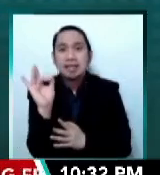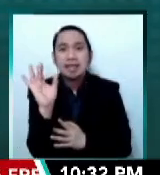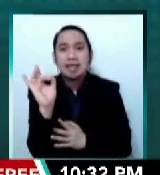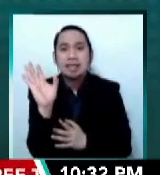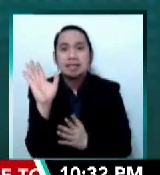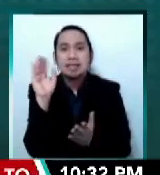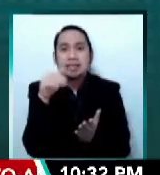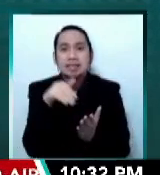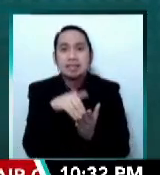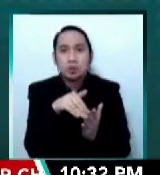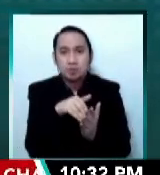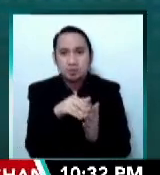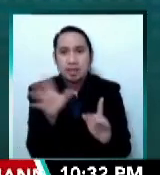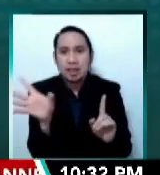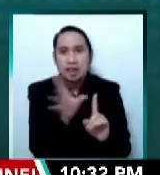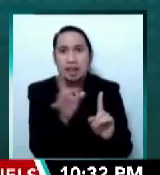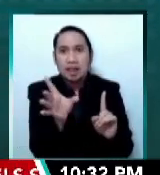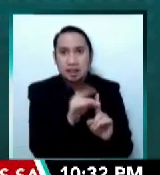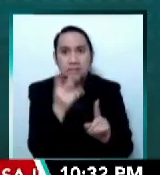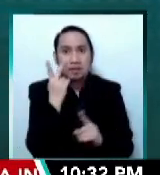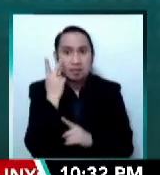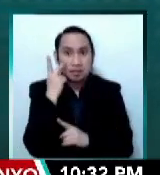18,332 po yan. Umabot na sa